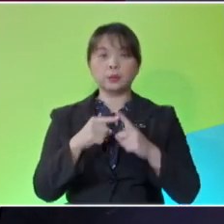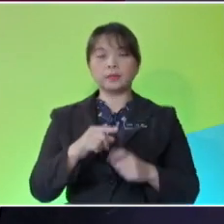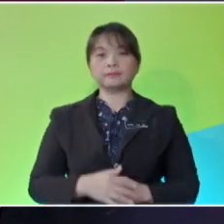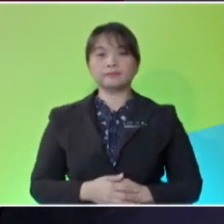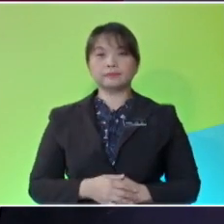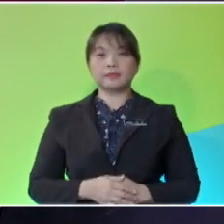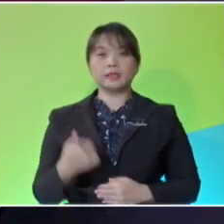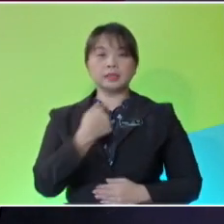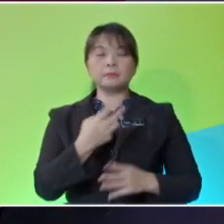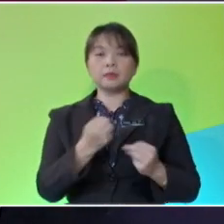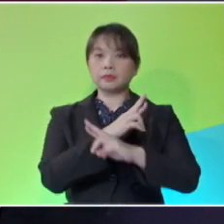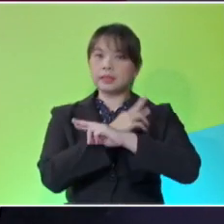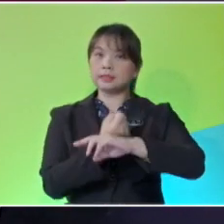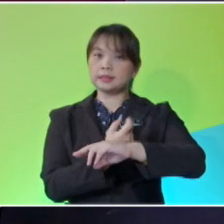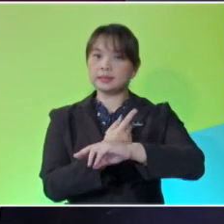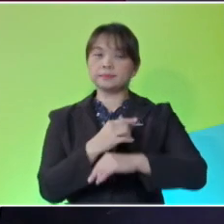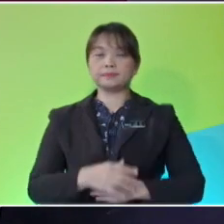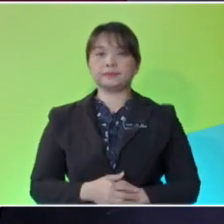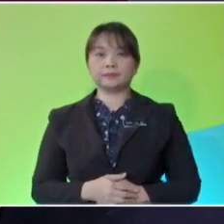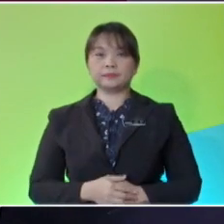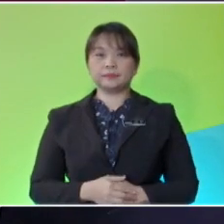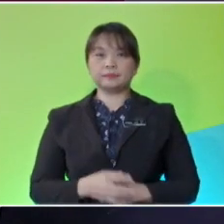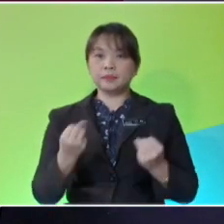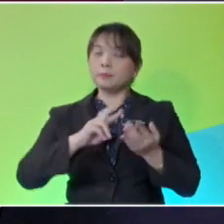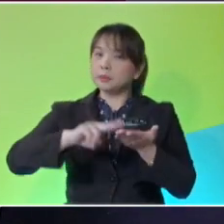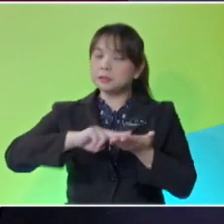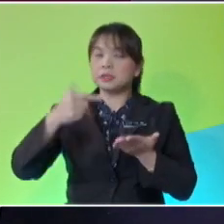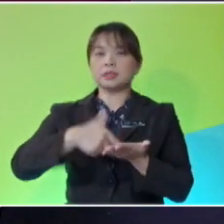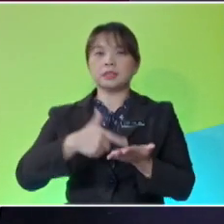kawan-kawan saya sudah tahu dah tentang petani wajib